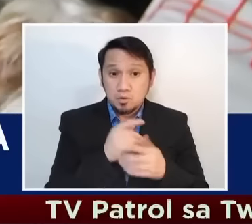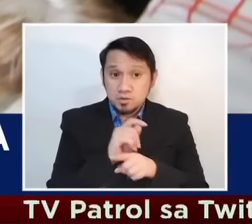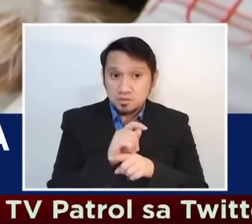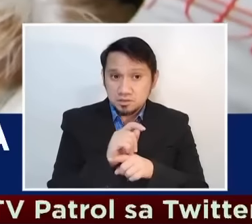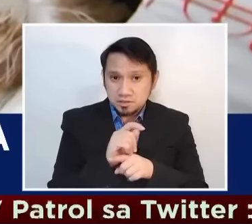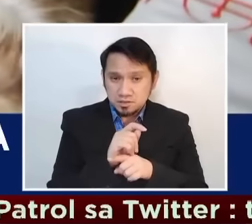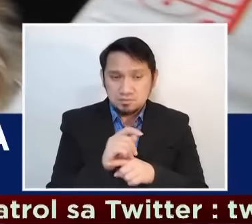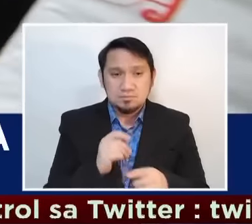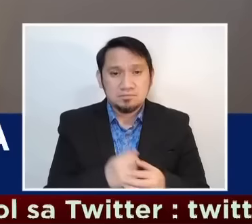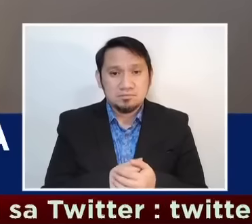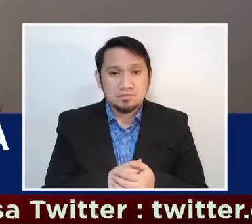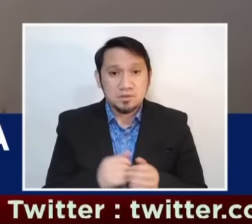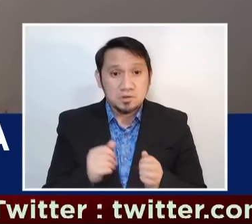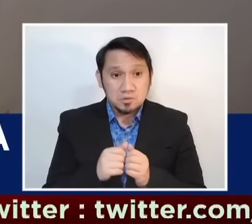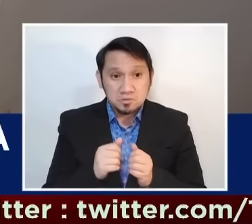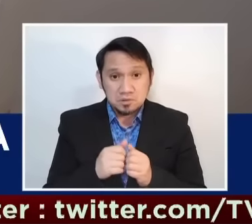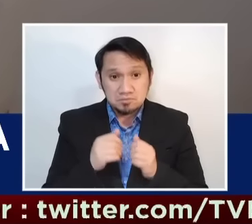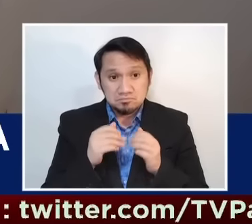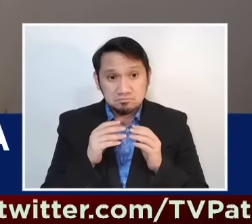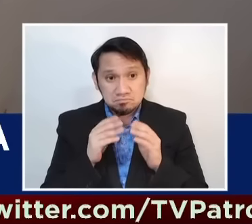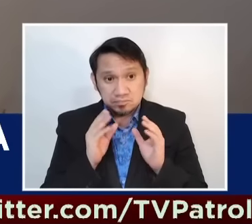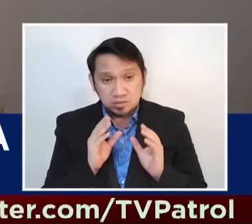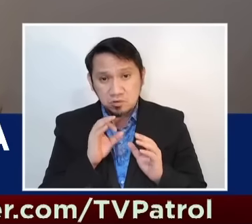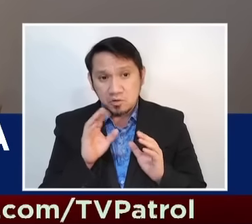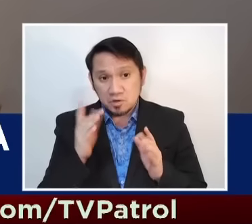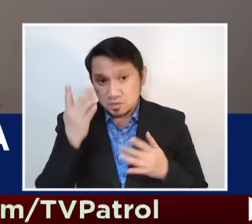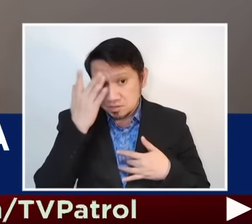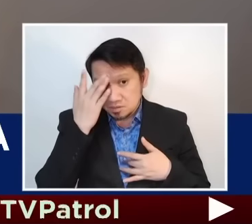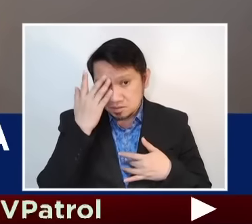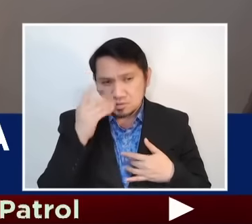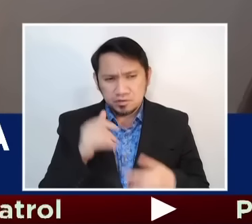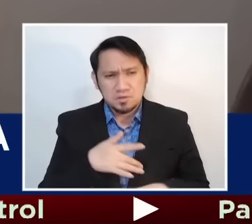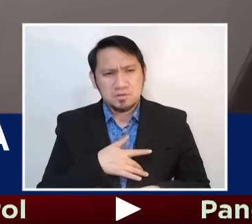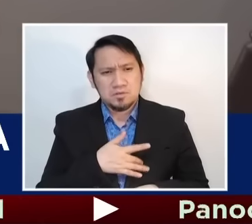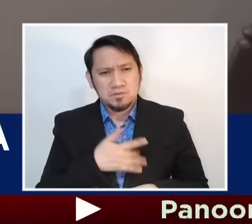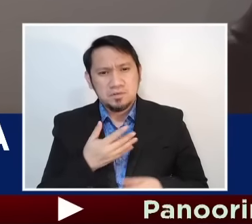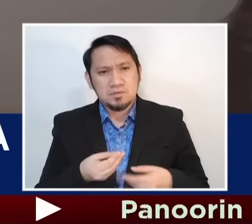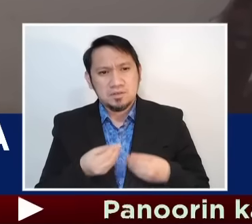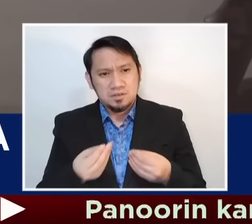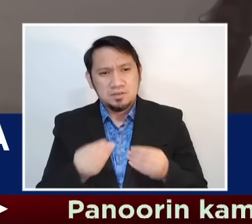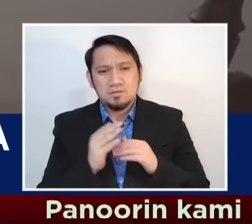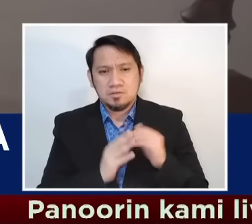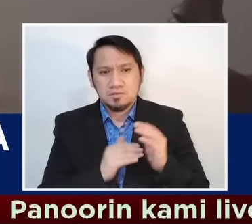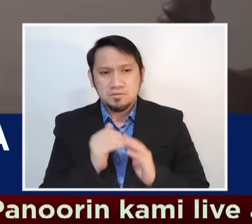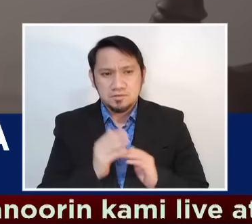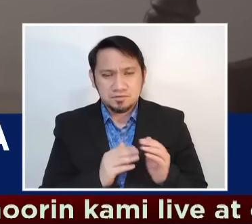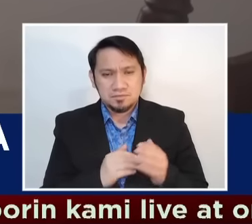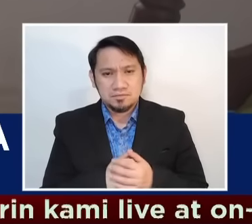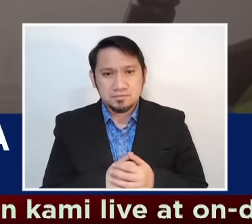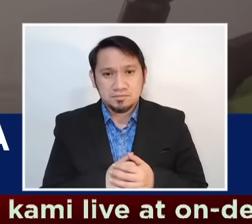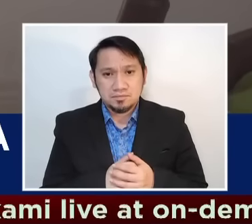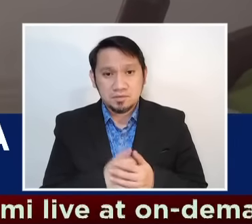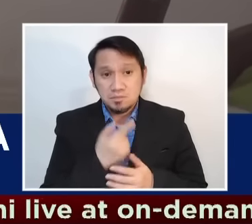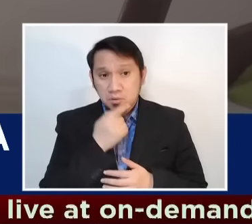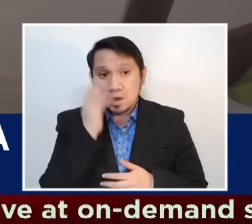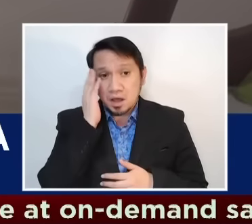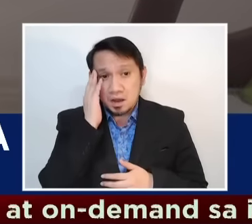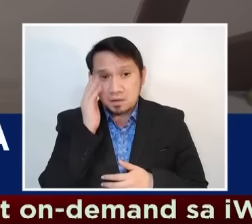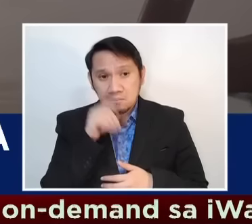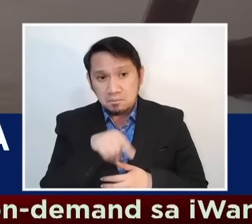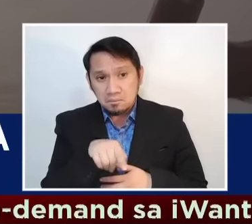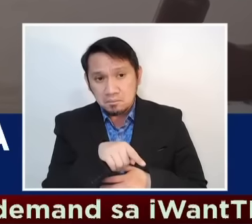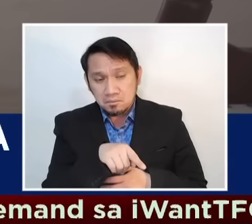person. If ever somebody comes here na sick, makaka-feel sila ng comfort agad. Kasi alam ng mga aso na to how